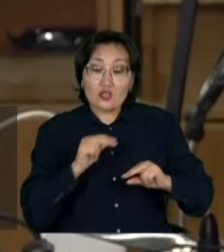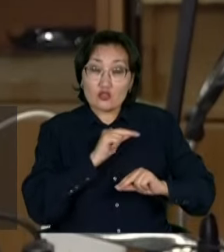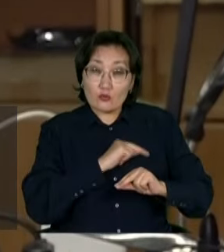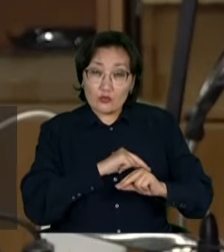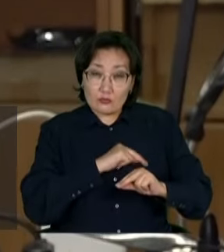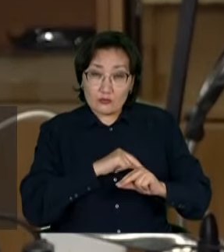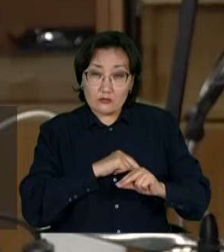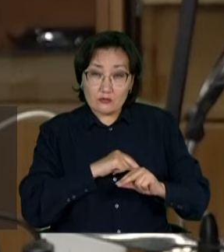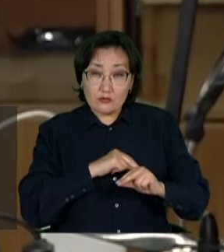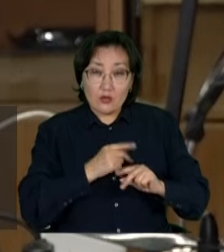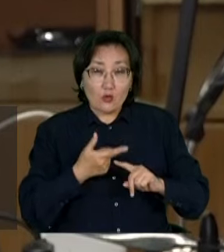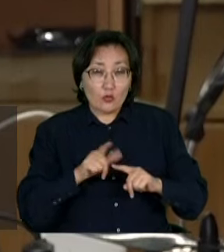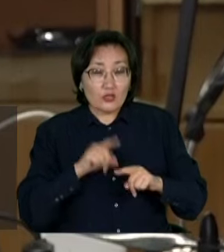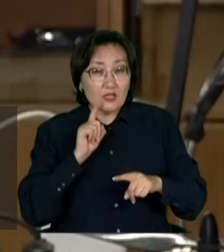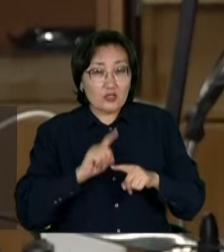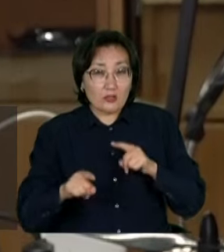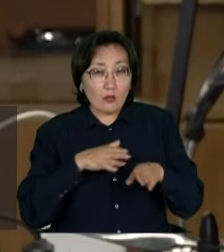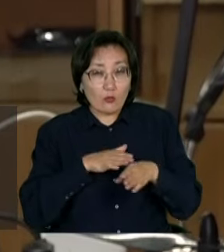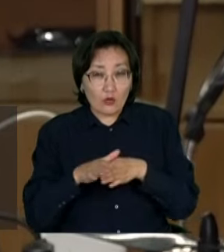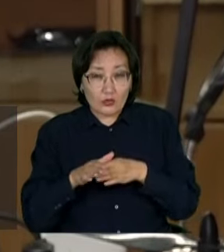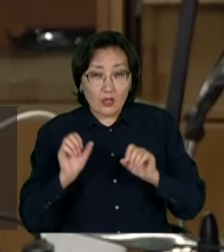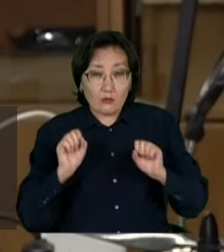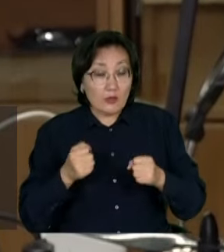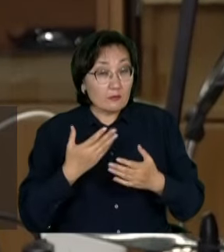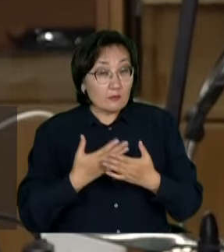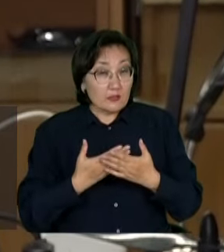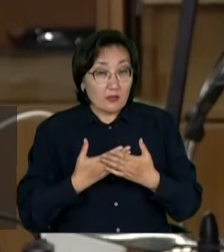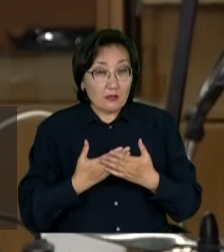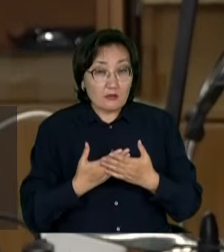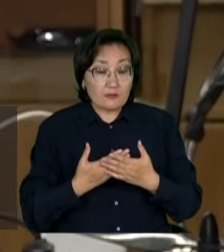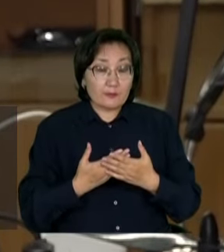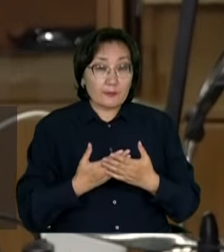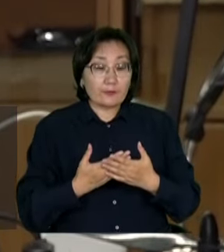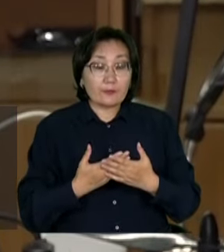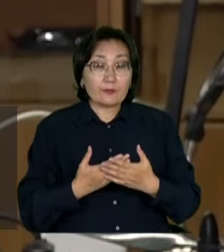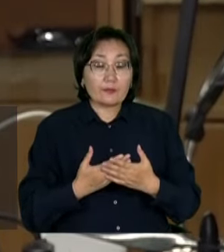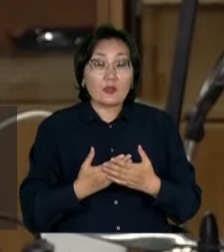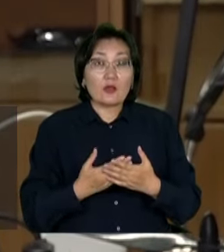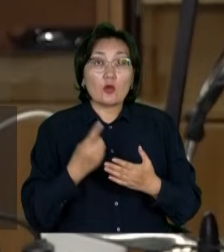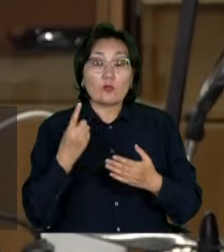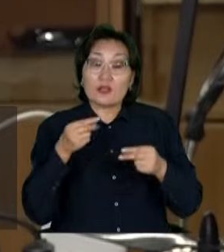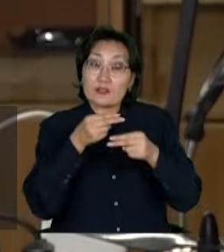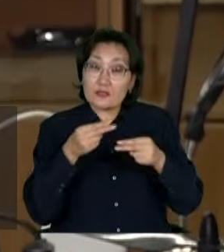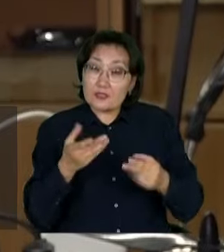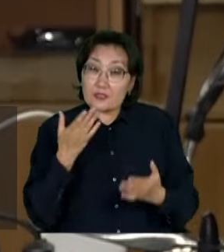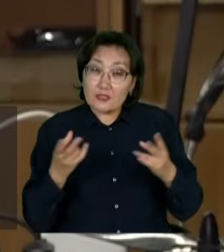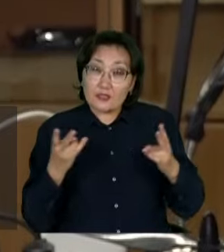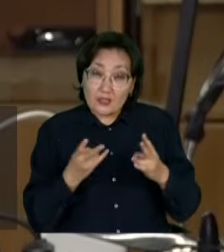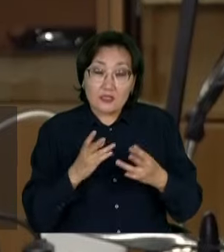жұмысымызды өте жылдам атқара аламыз. Мысалға бір текст керек болса, біз